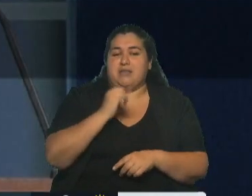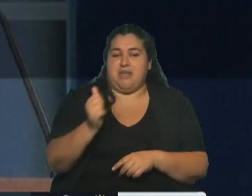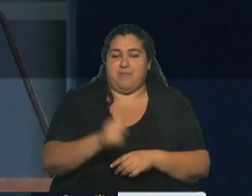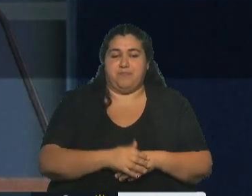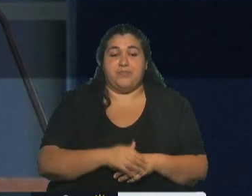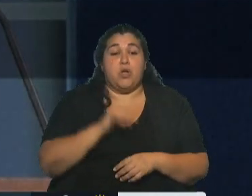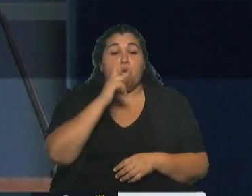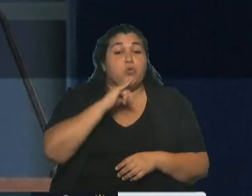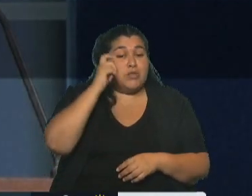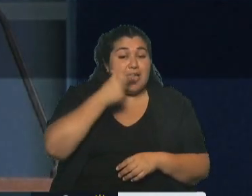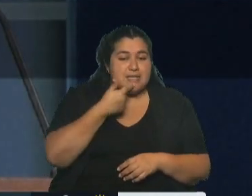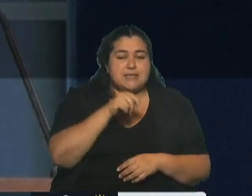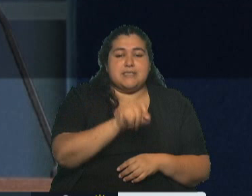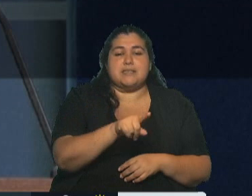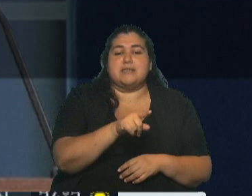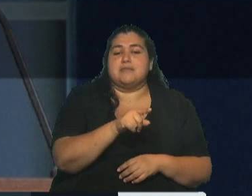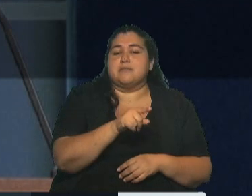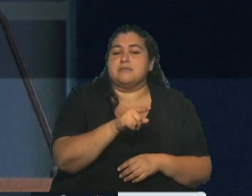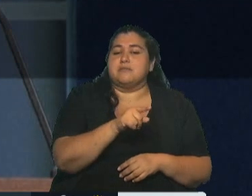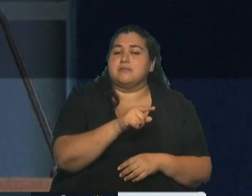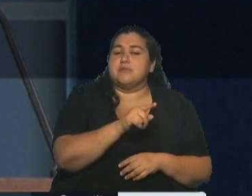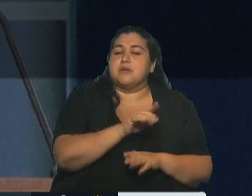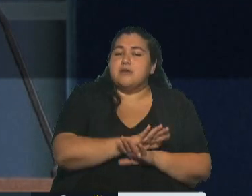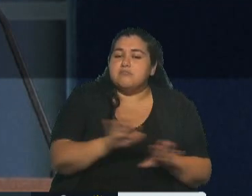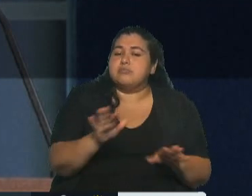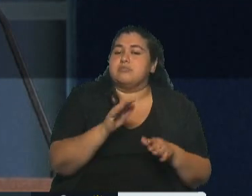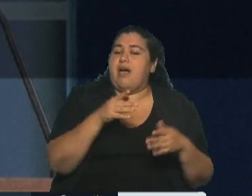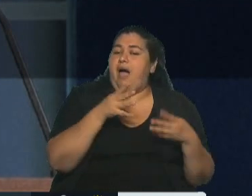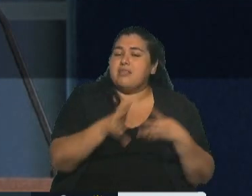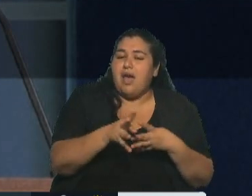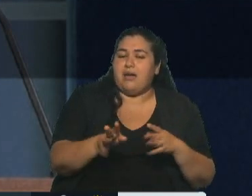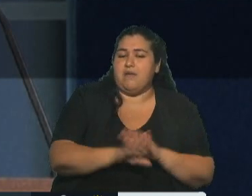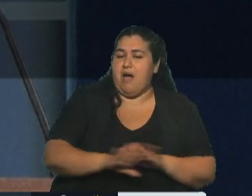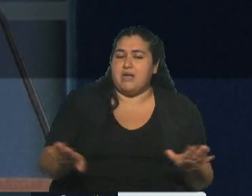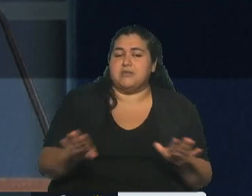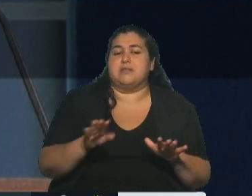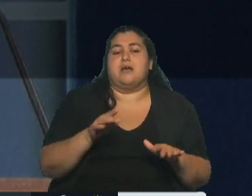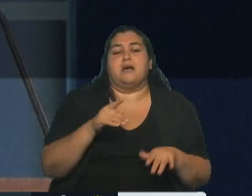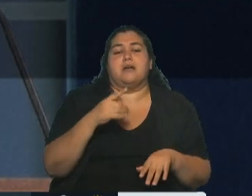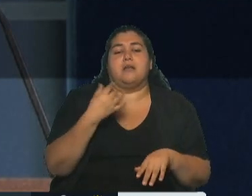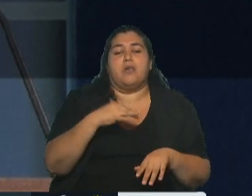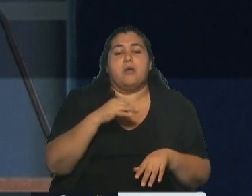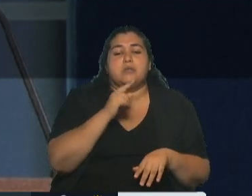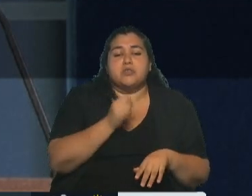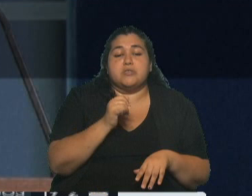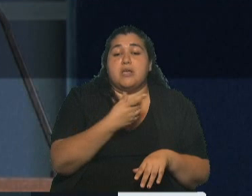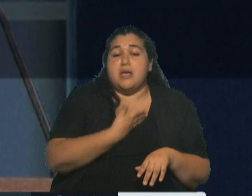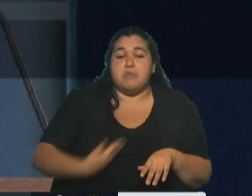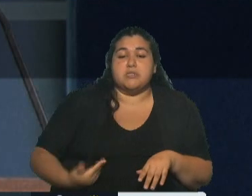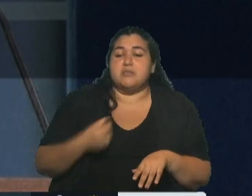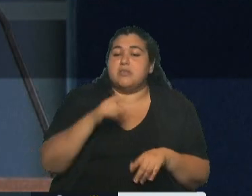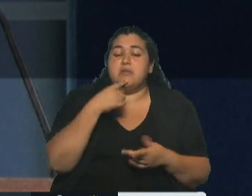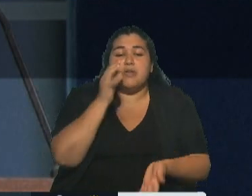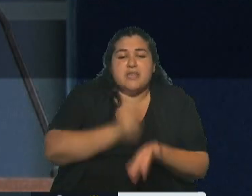if the Houthis cease the attacks, we can certainly reconsider this designation. If they don't, as the President said, we